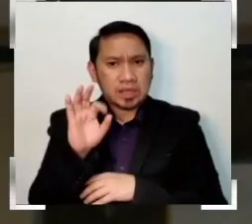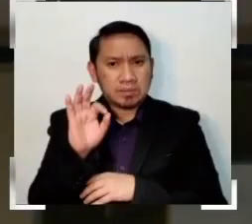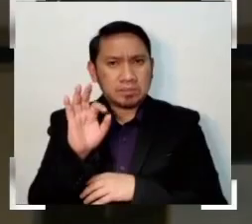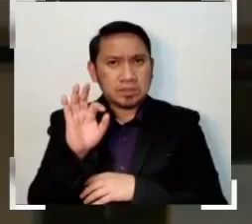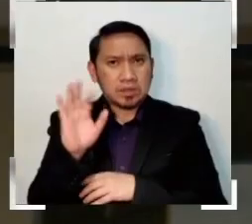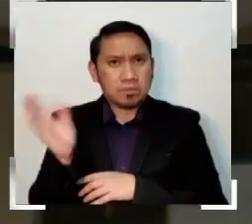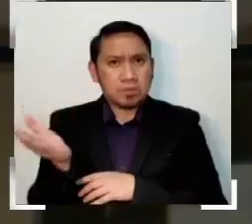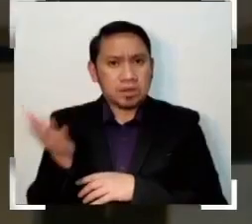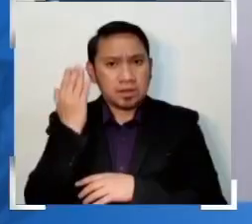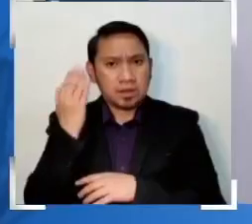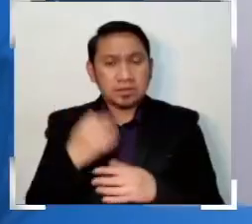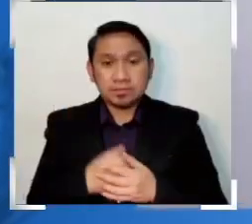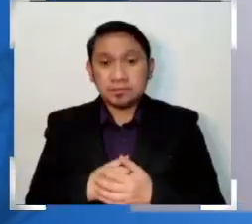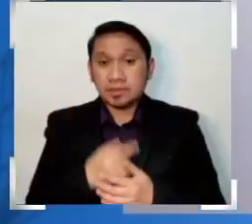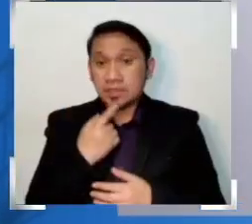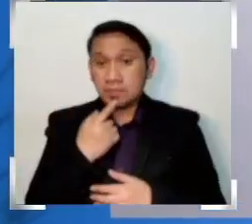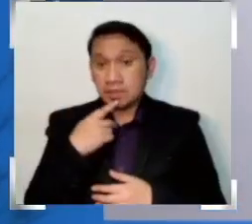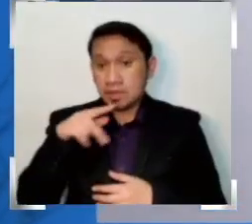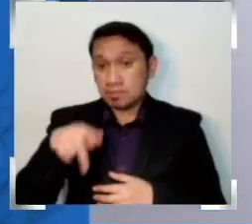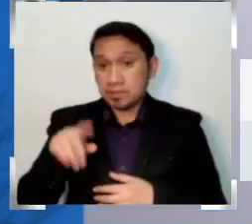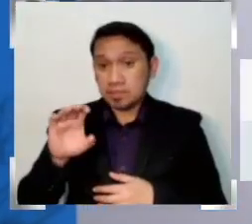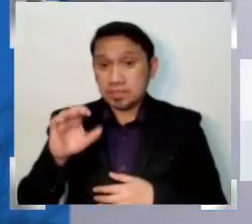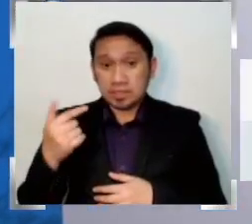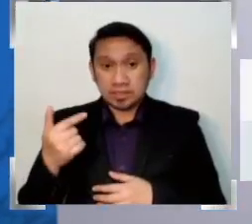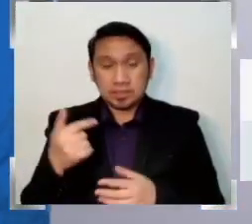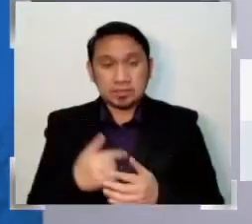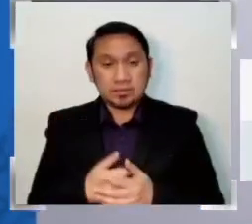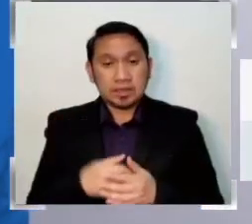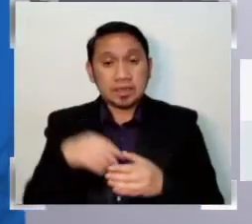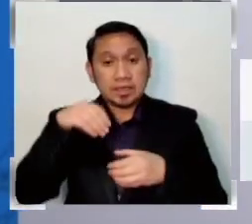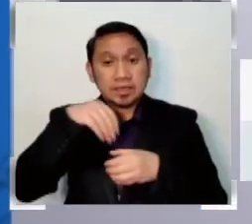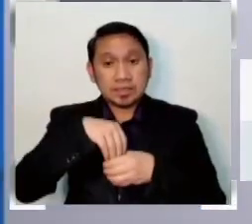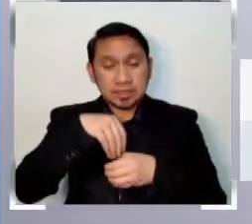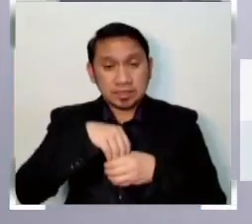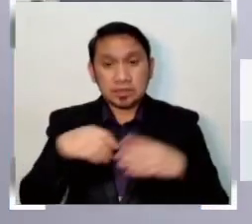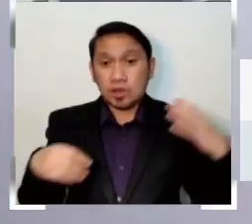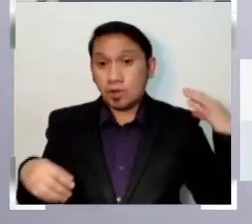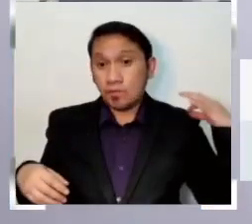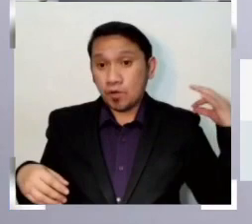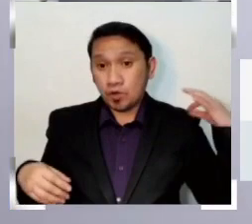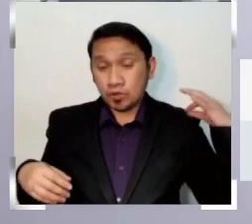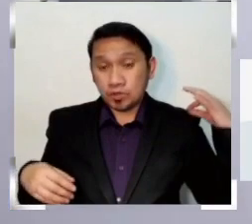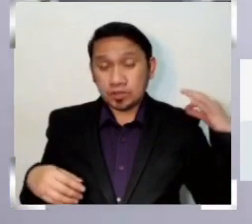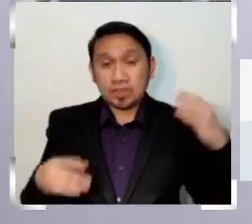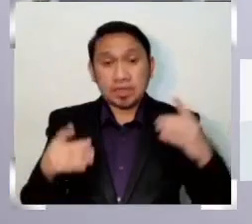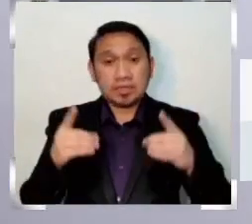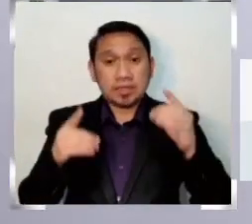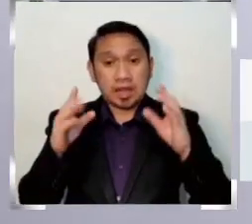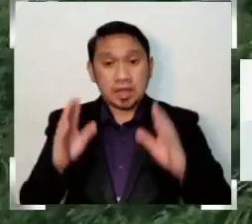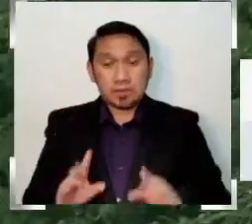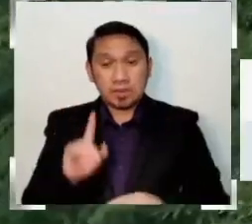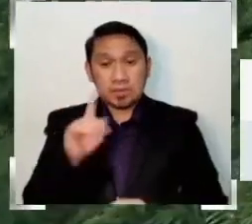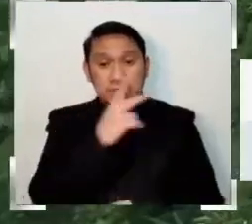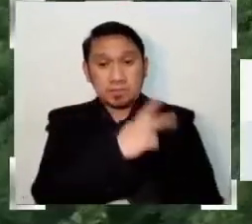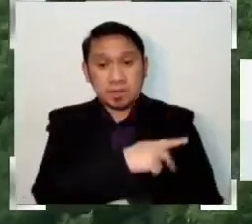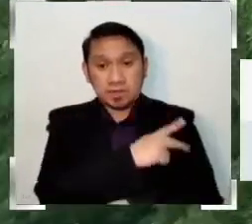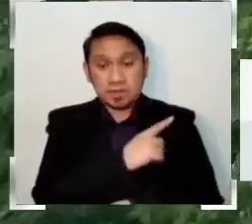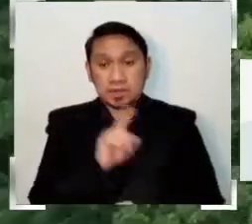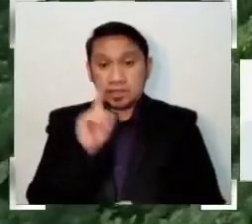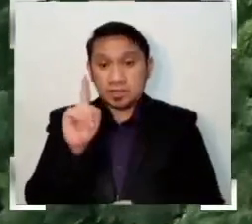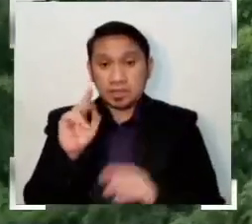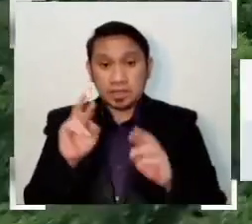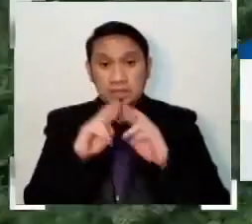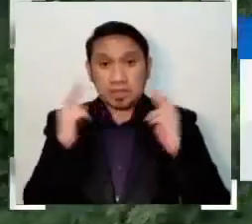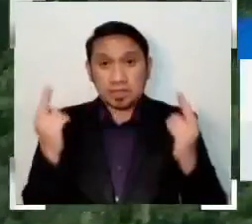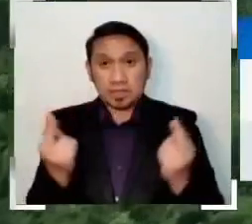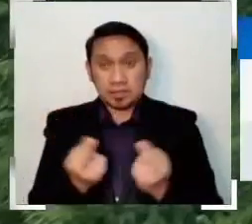Ayon sa Philippine Coast Guard, sakay ng nawawalang chopper ang volunteer pilot nito, isang pasyente at dalawang kaanak nito. Ayon kay Captain